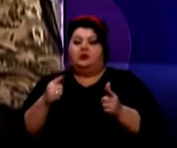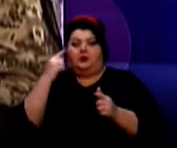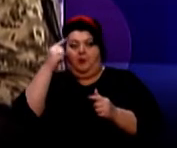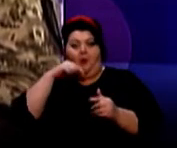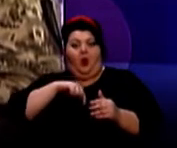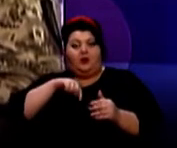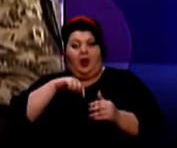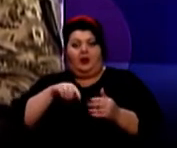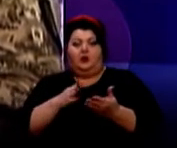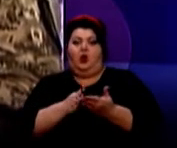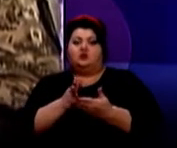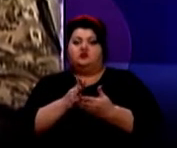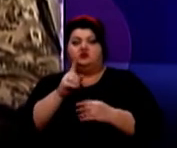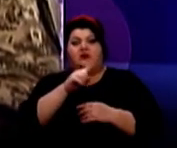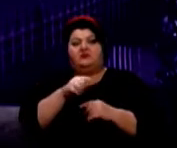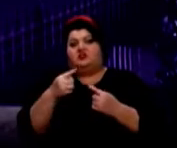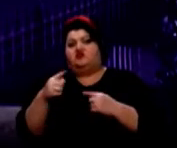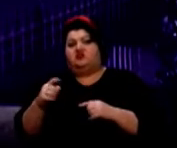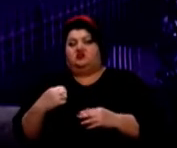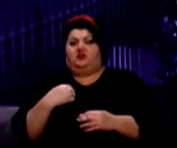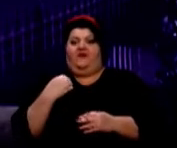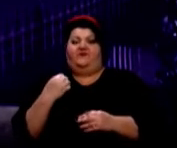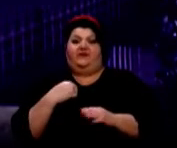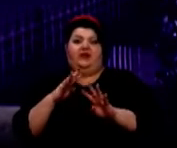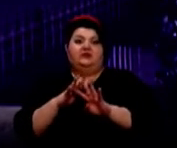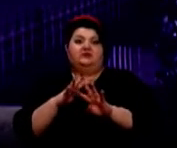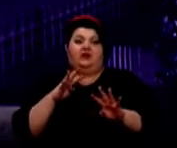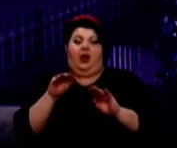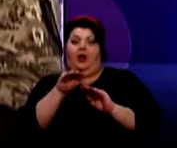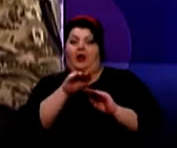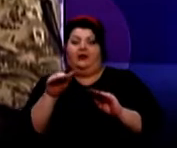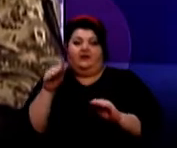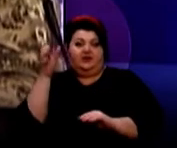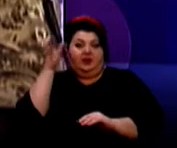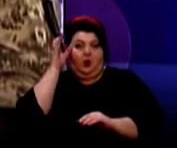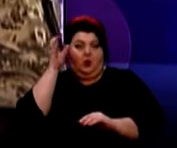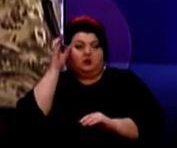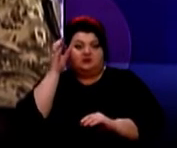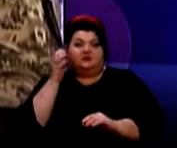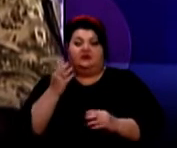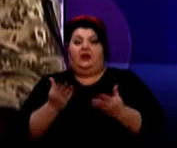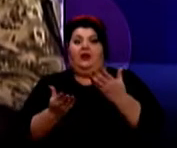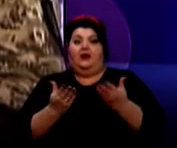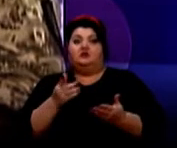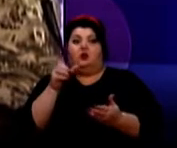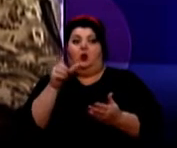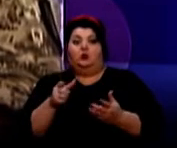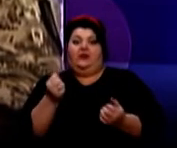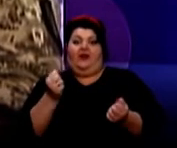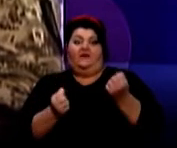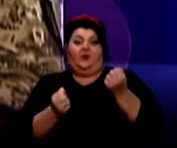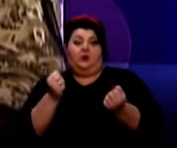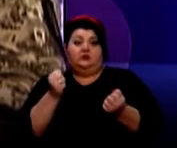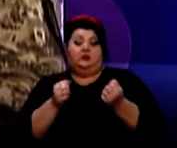морально служити в тих чи інших військах, рівень освіти. І якщо людина водій,